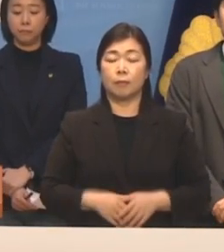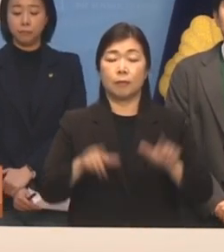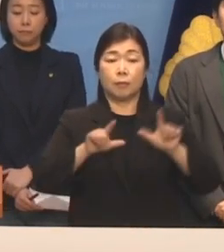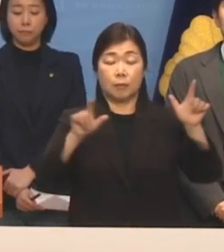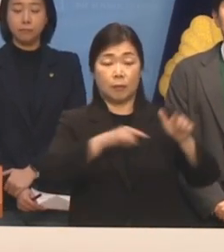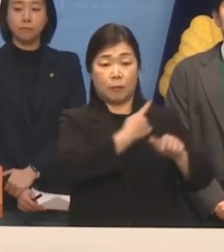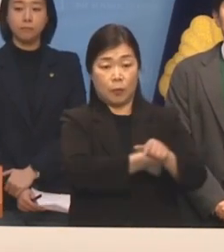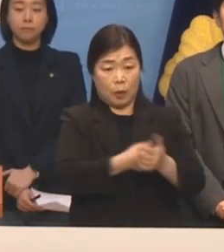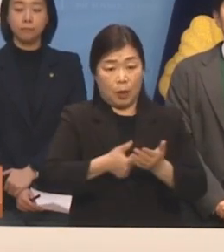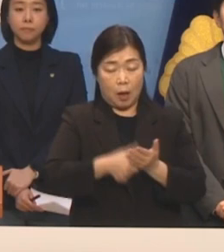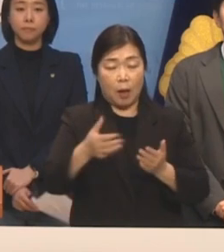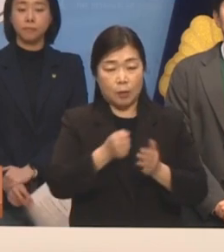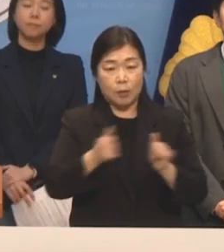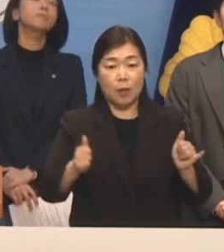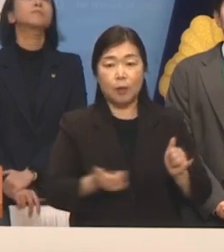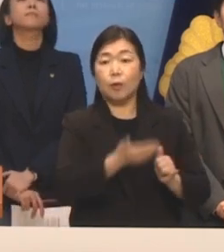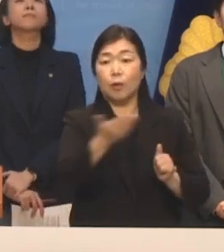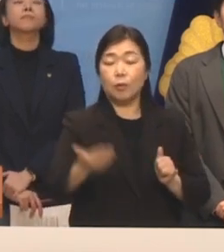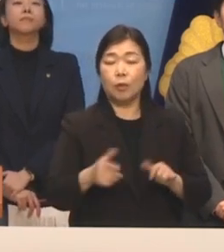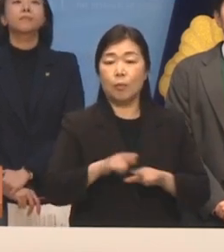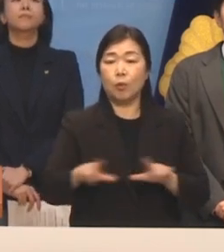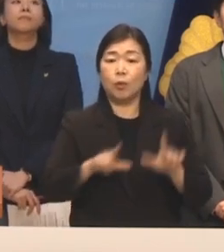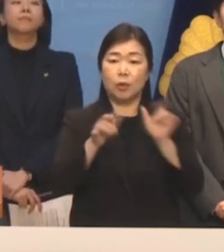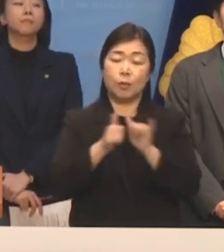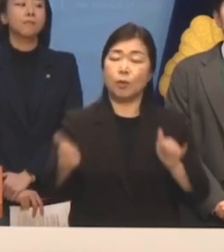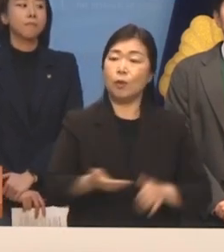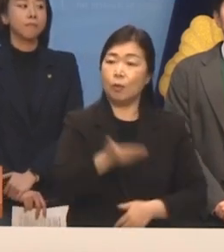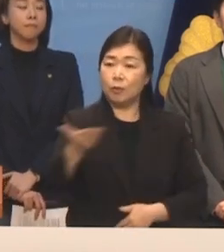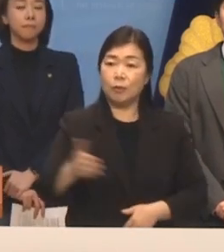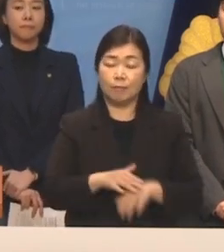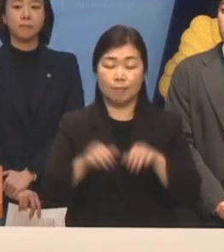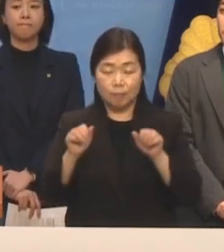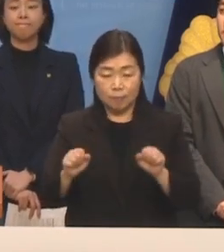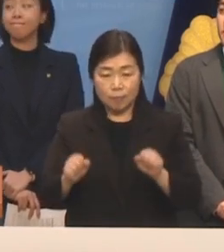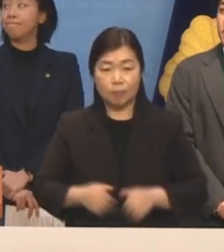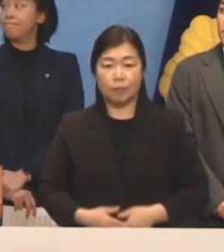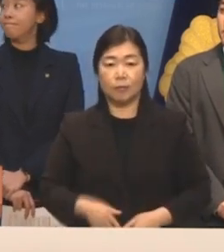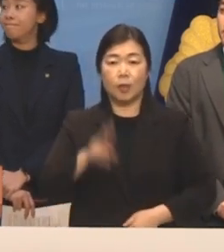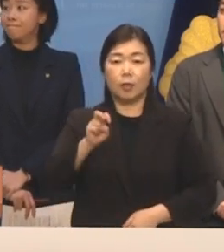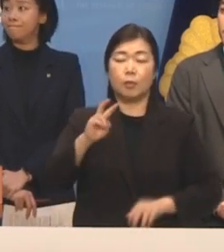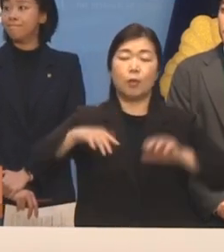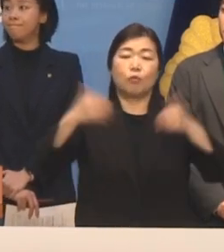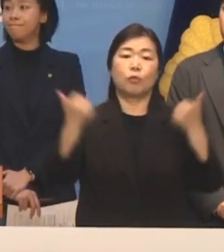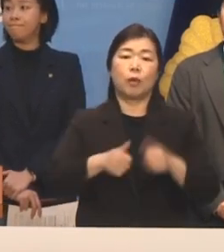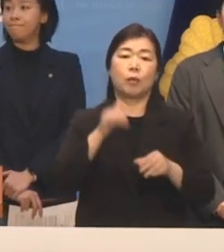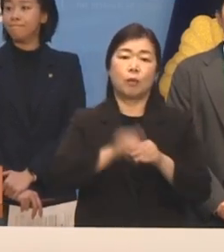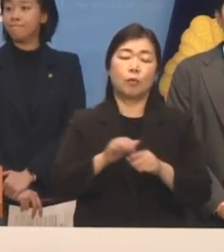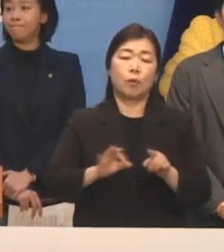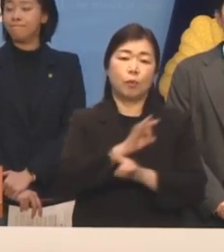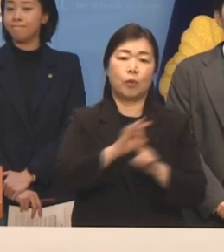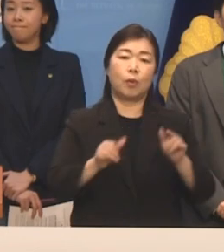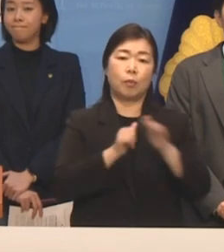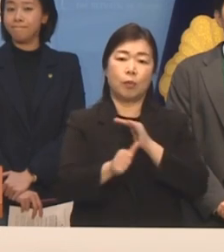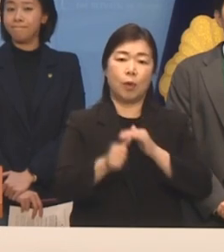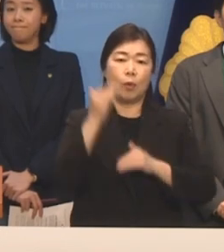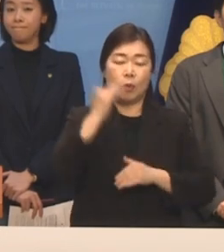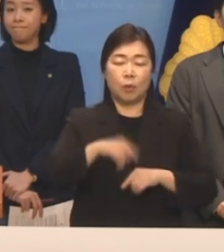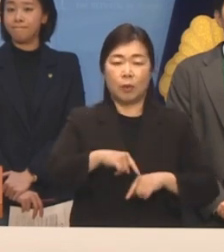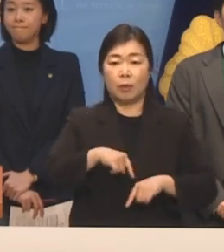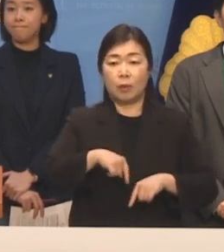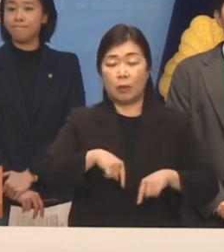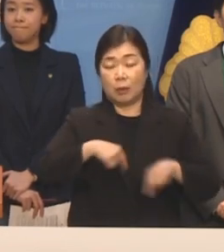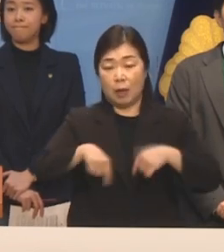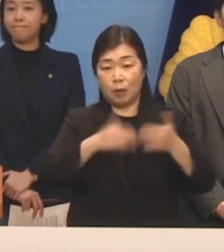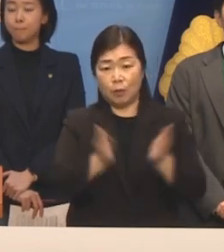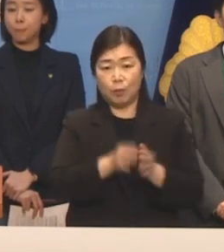기후유권자 여러분, 그리고 보통의 시민 여러분, 안녕하십니까. 제22대 총선 비례대표 녹색당 후보